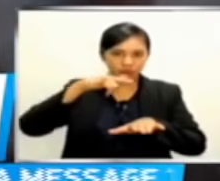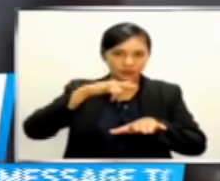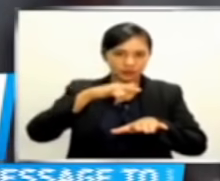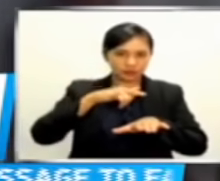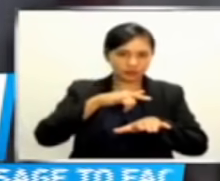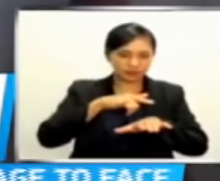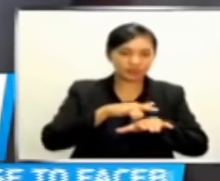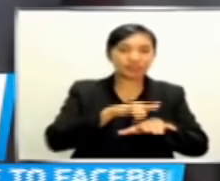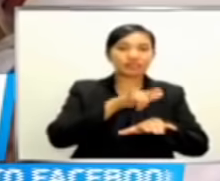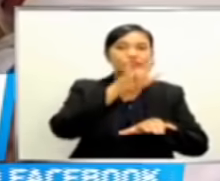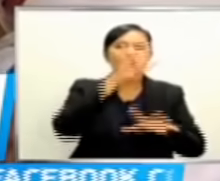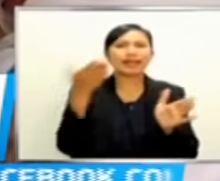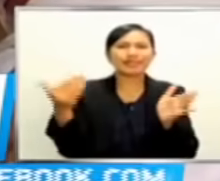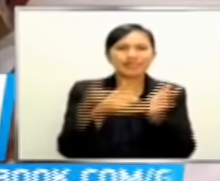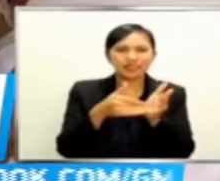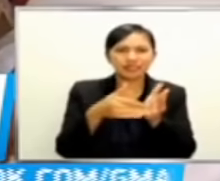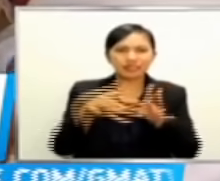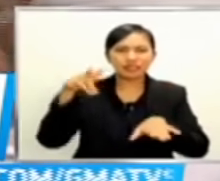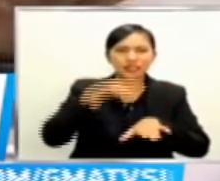ganito?